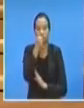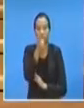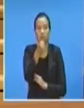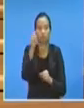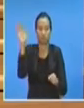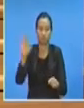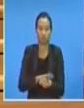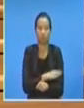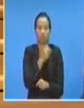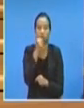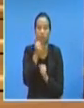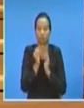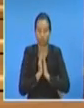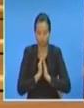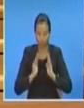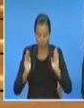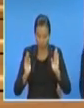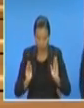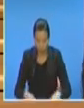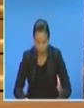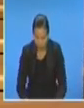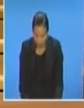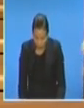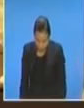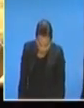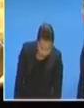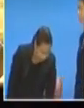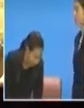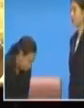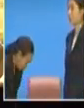มบูรณ์ครับขอบพระคุณครับ คุณท่านอำนวยนะคะมี